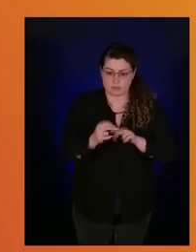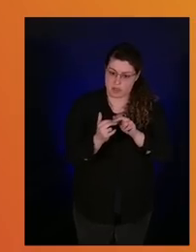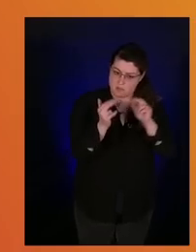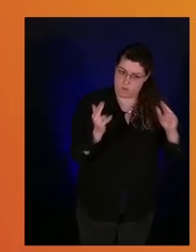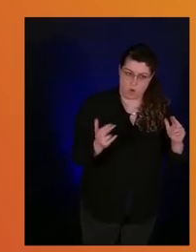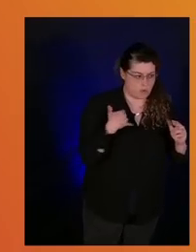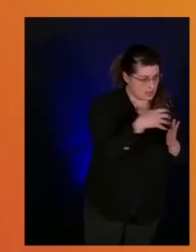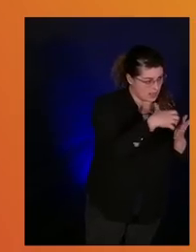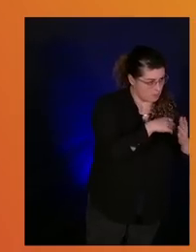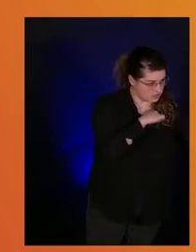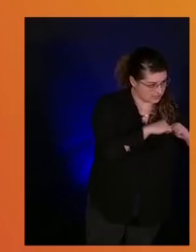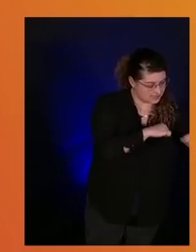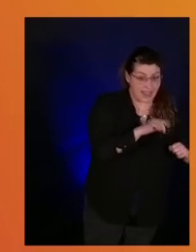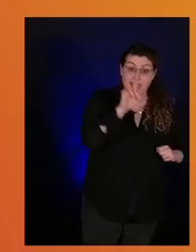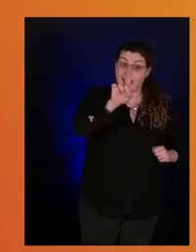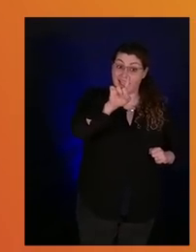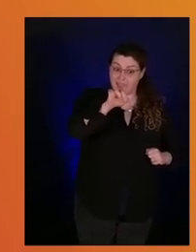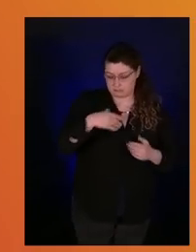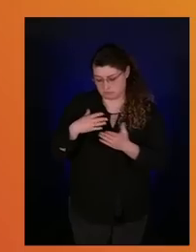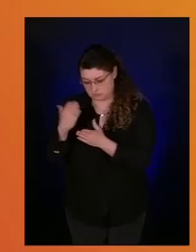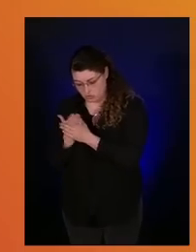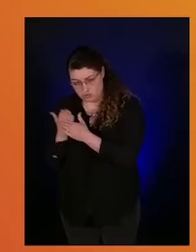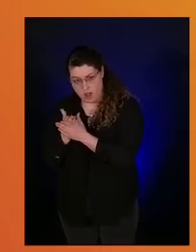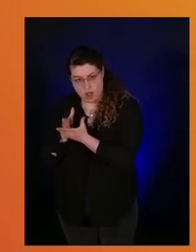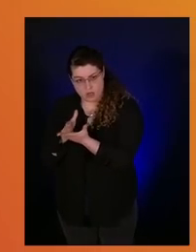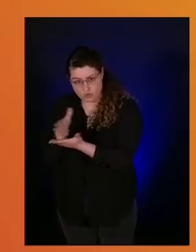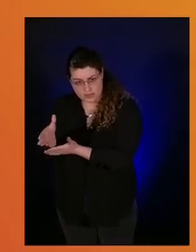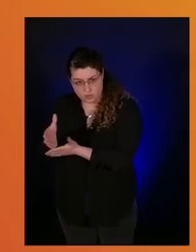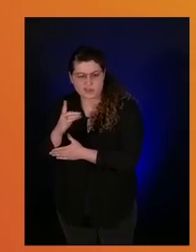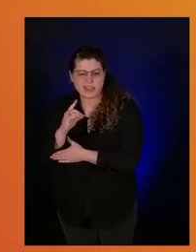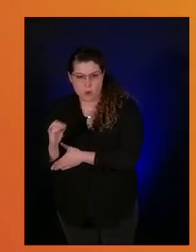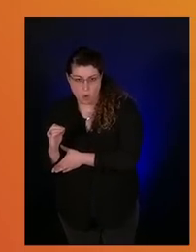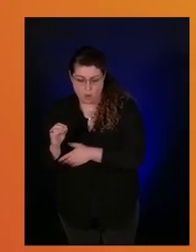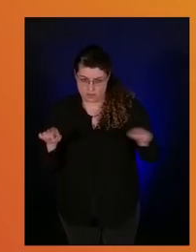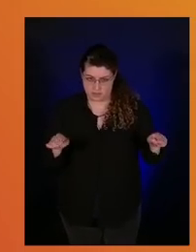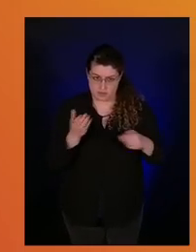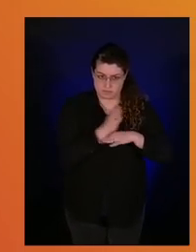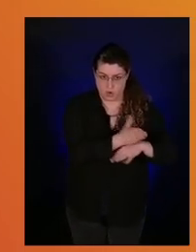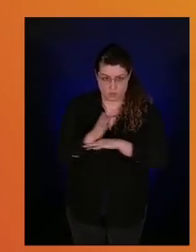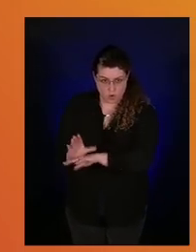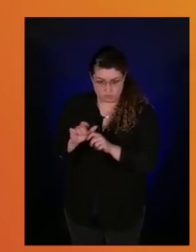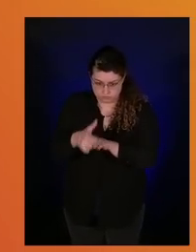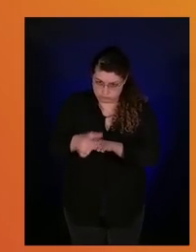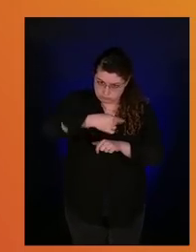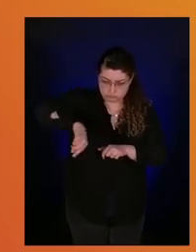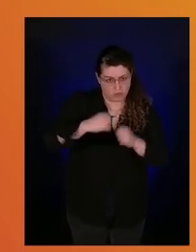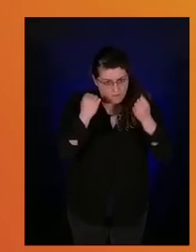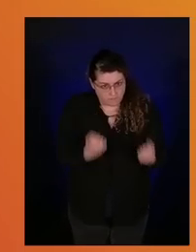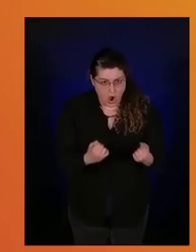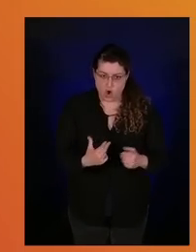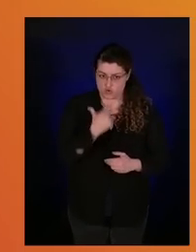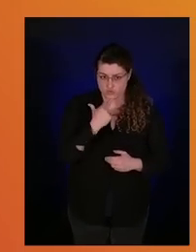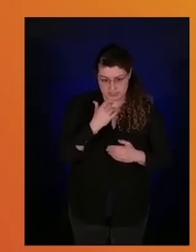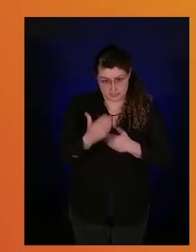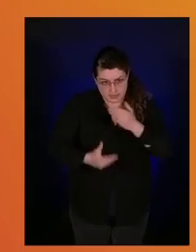le rapport d'activité et le document d'orientation serait de nature à doter notre organisation d'un socle fort et utile